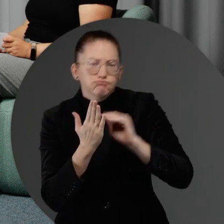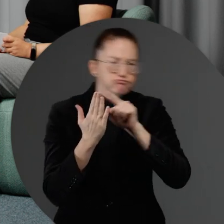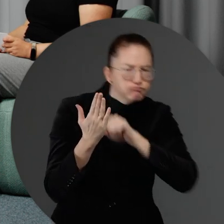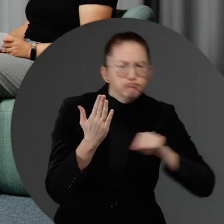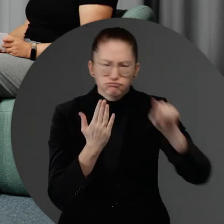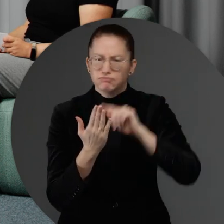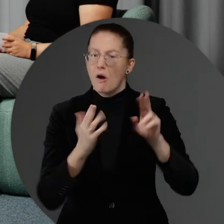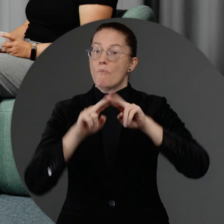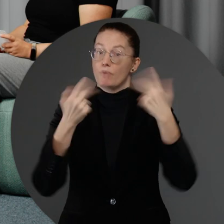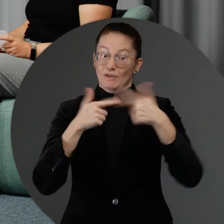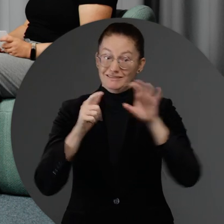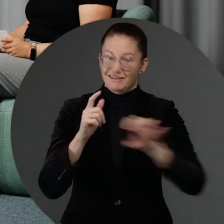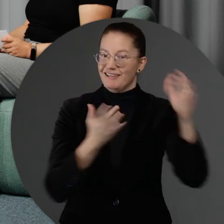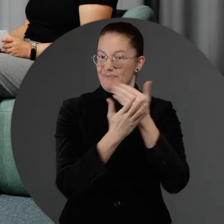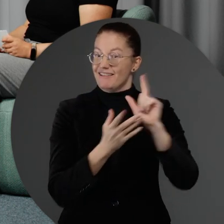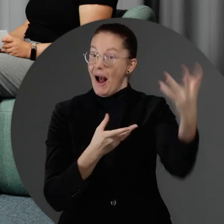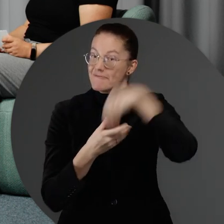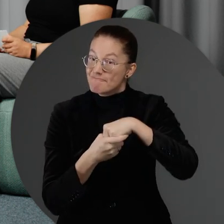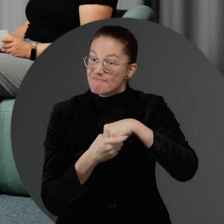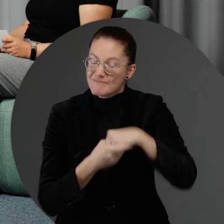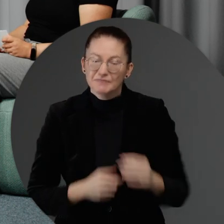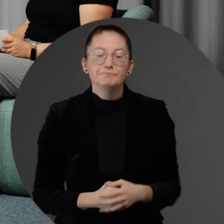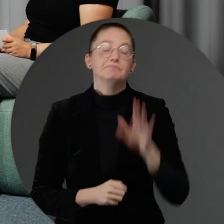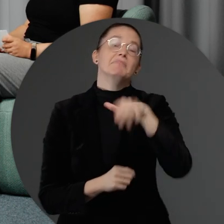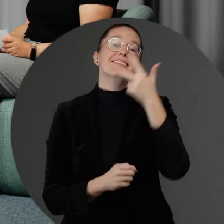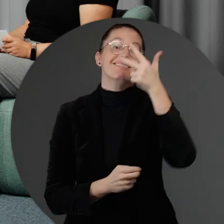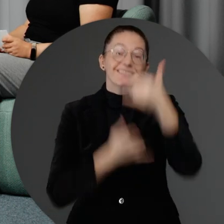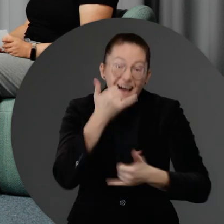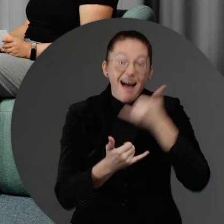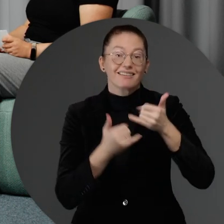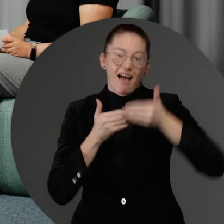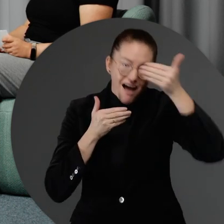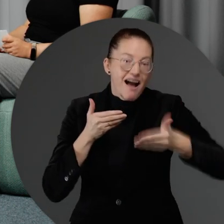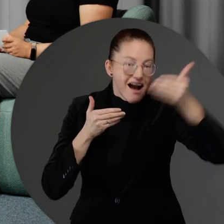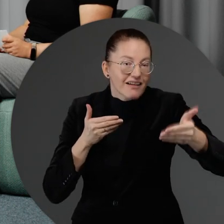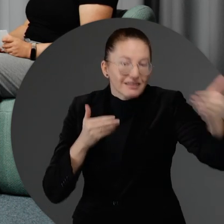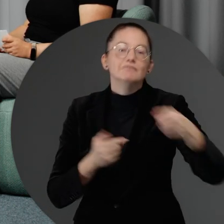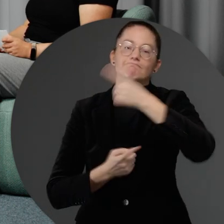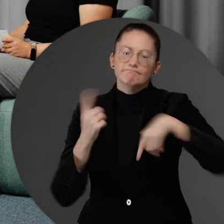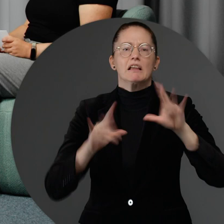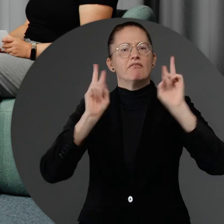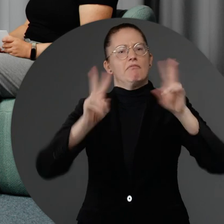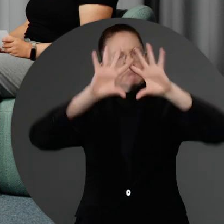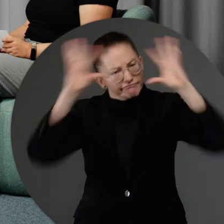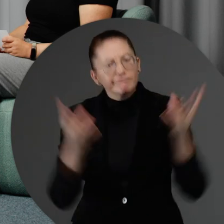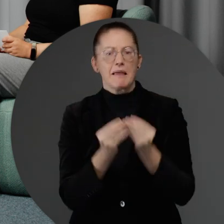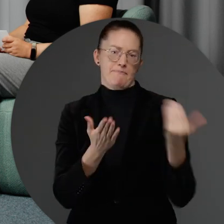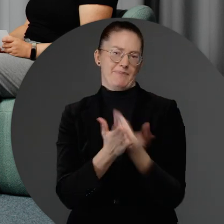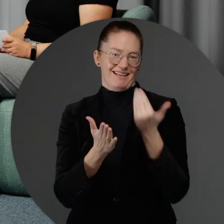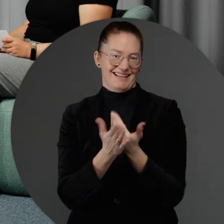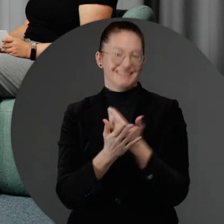aus den Bundesländern mit einbezogen. Und alle 3 Jahre verfassen wir einen großen, umfangreichen